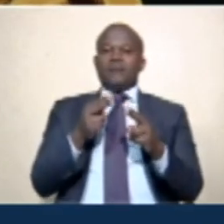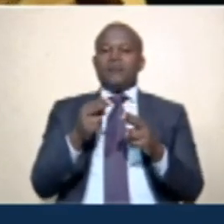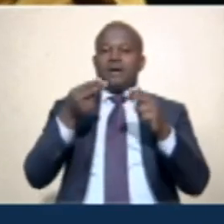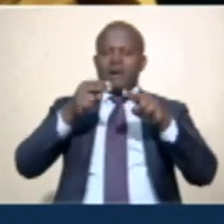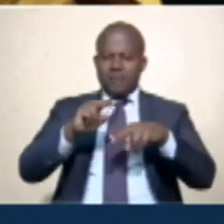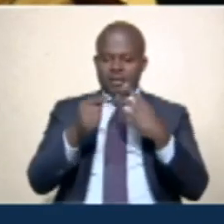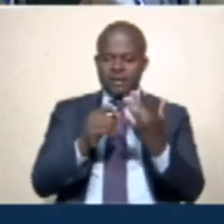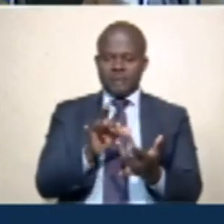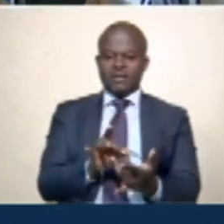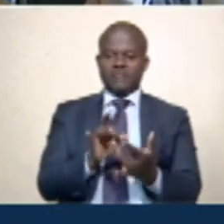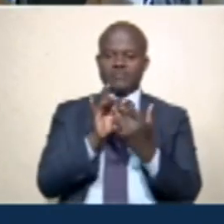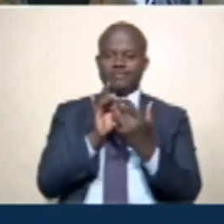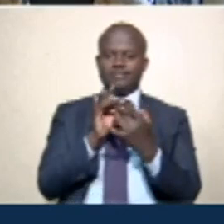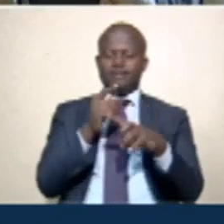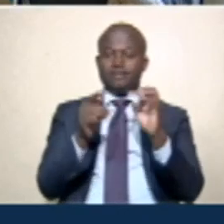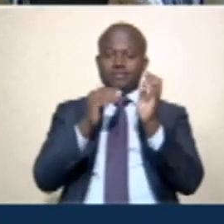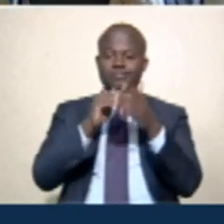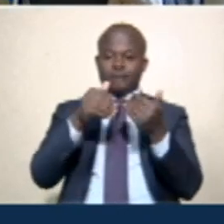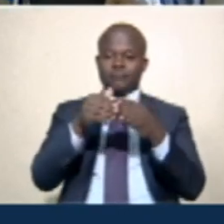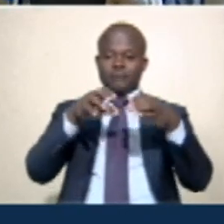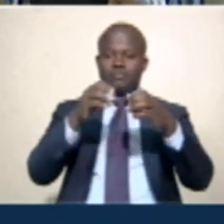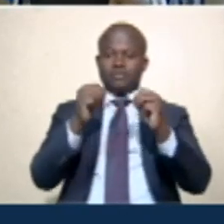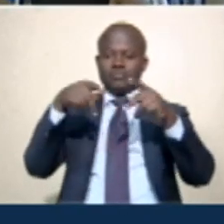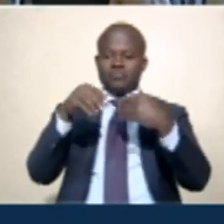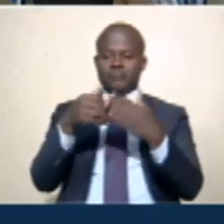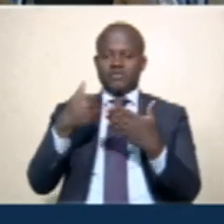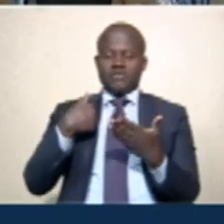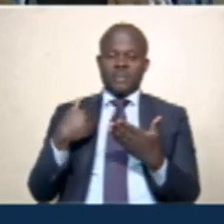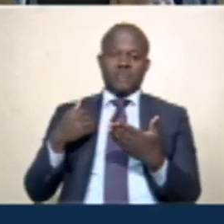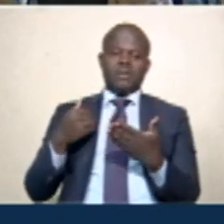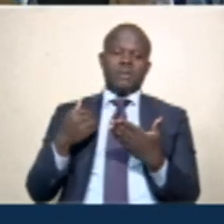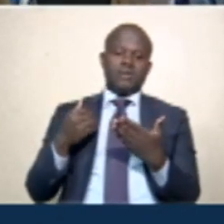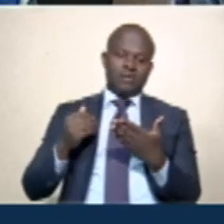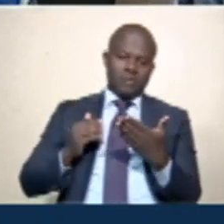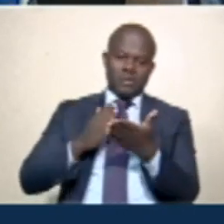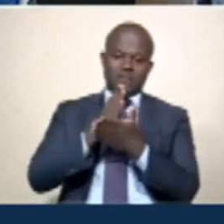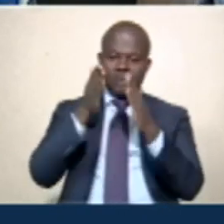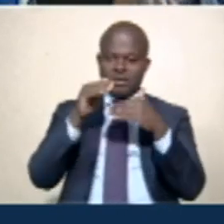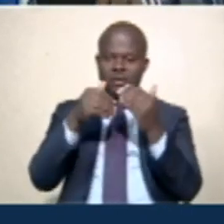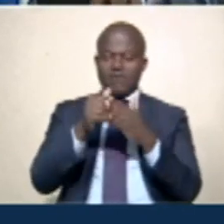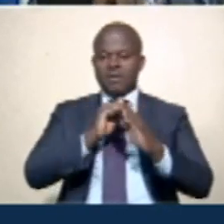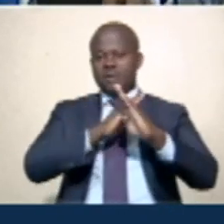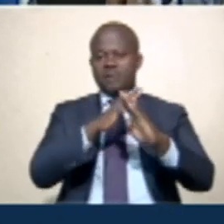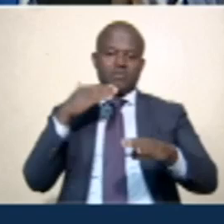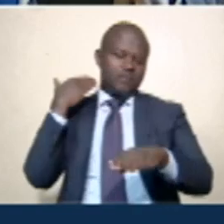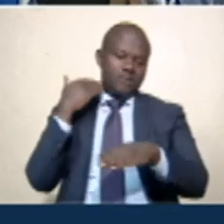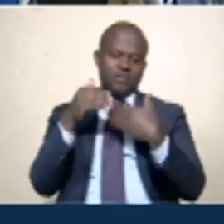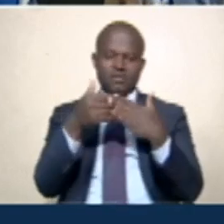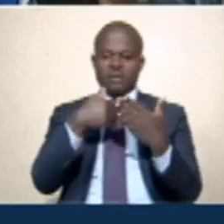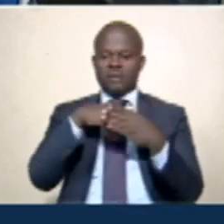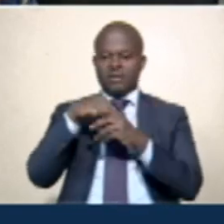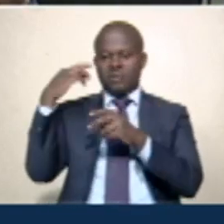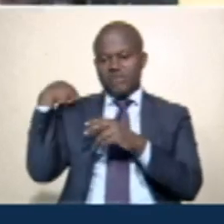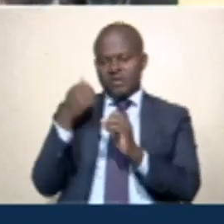isomo ryihariye. Ku rundi ruhande, umutwe w'abadepite ufite komisiyo y'ubumwe bw'abanyarwanda uburenganzira bwa muntu no kurwanya jenoside ifite mu